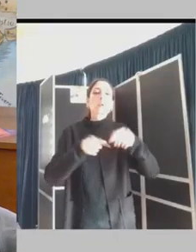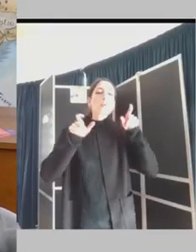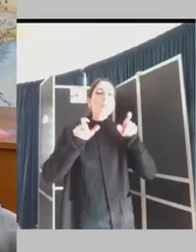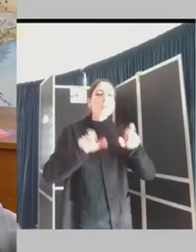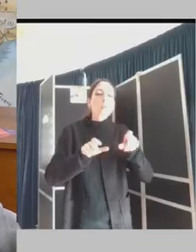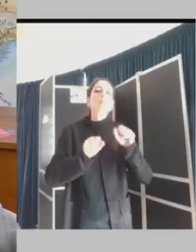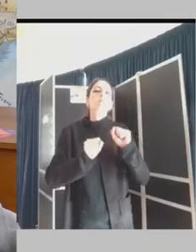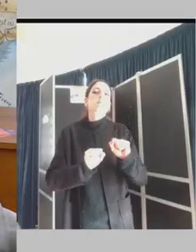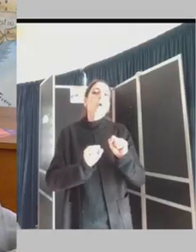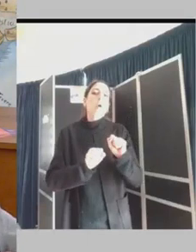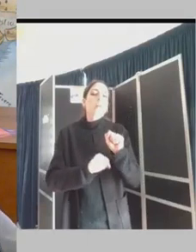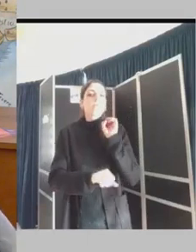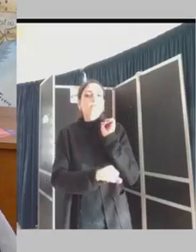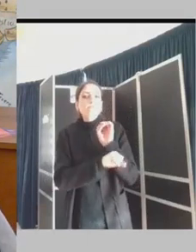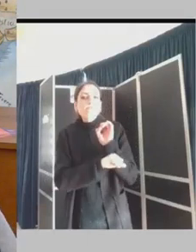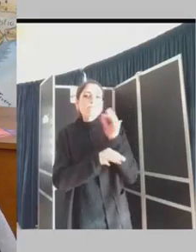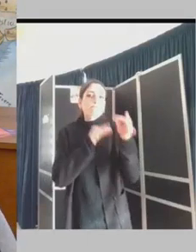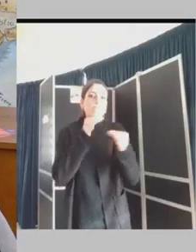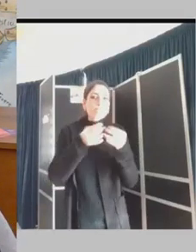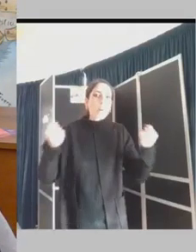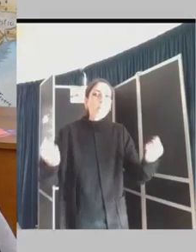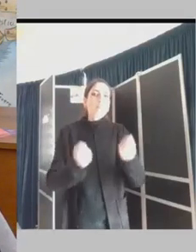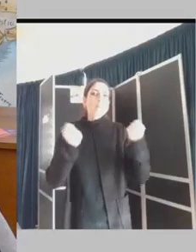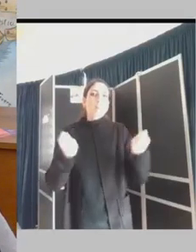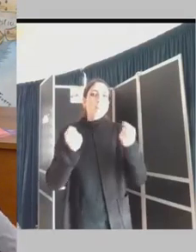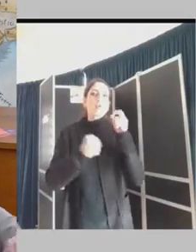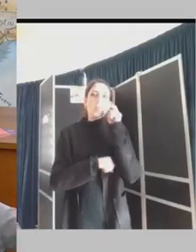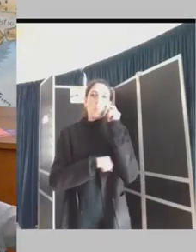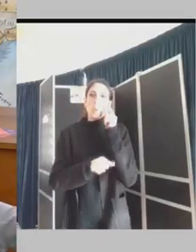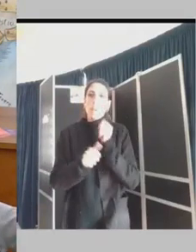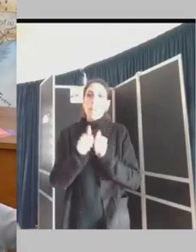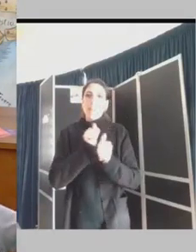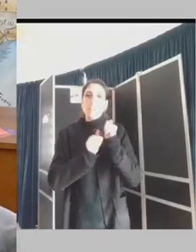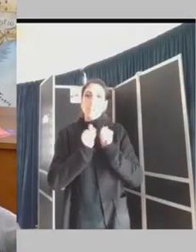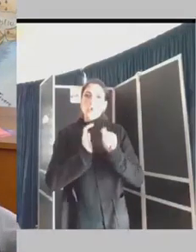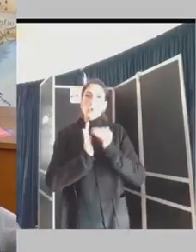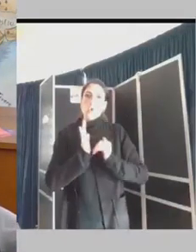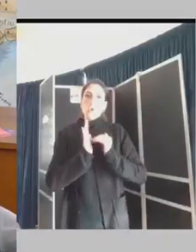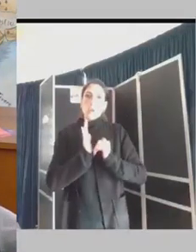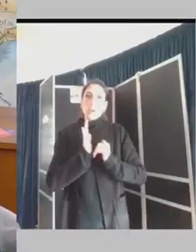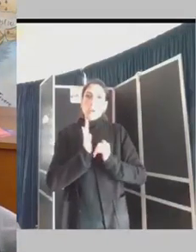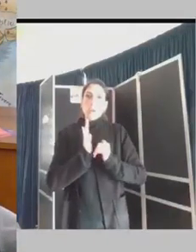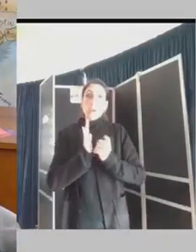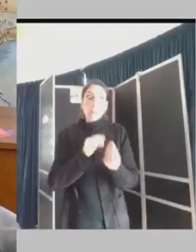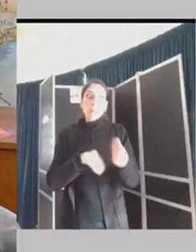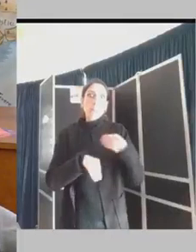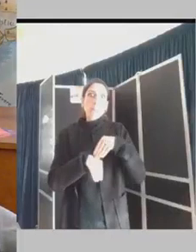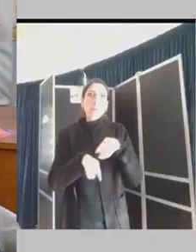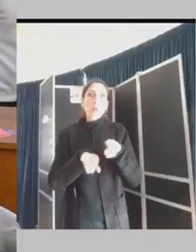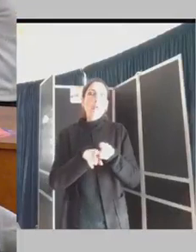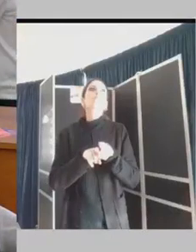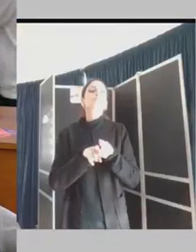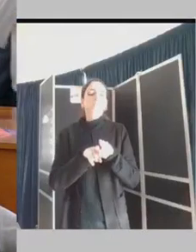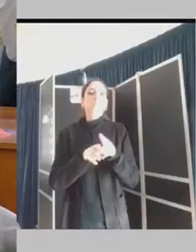a far crescere quel sentimento che di cui tutti noi abbiamo parlato.